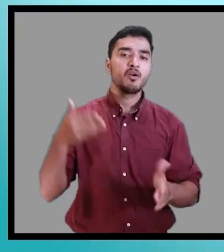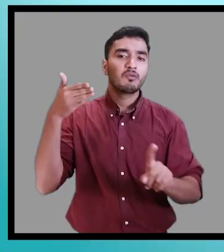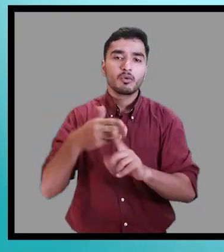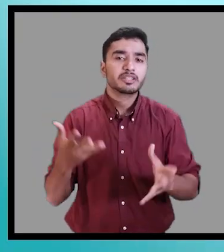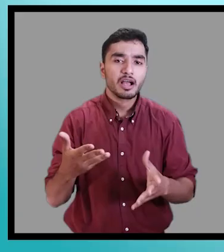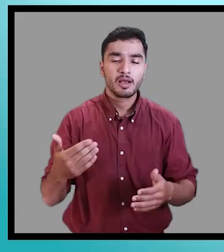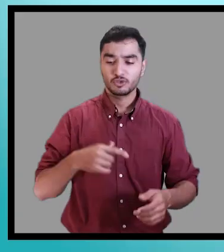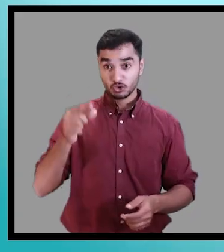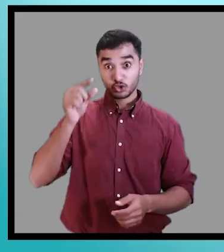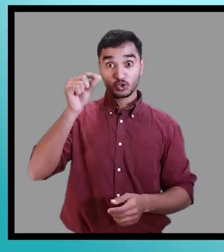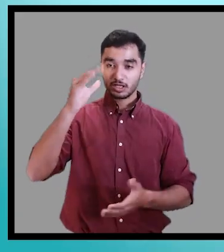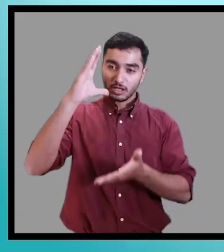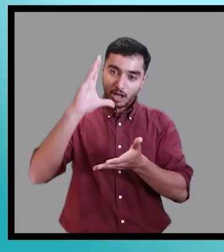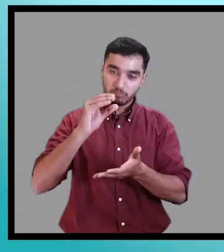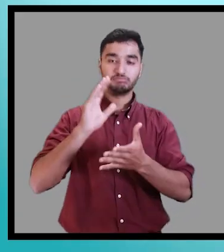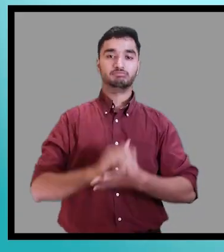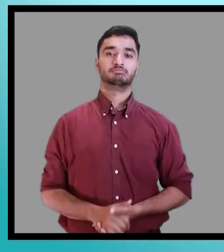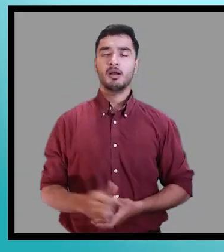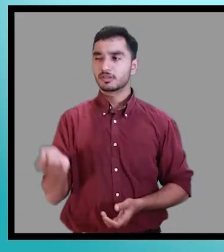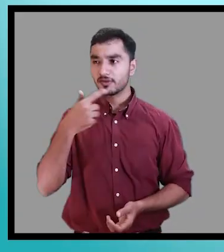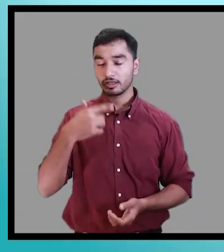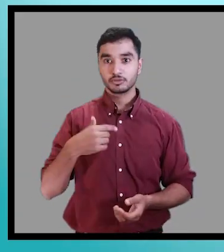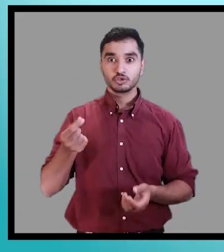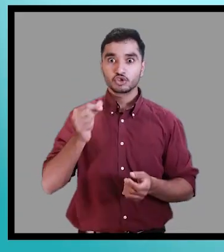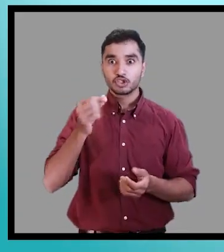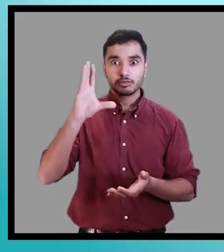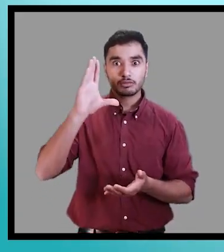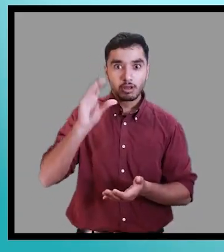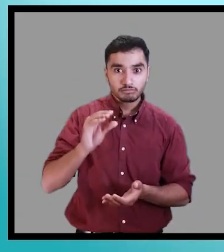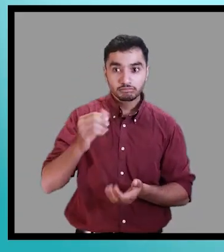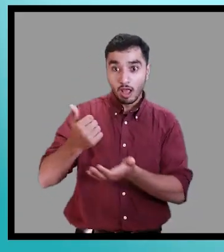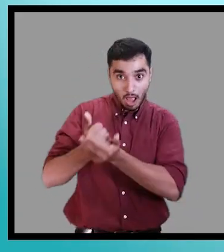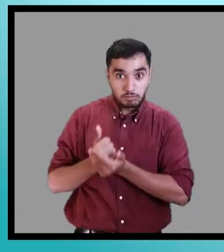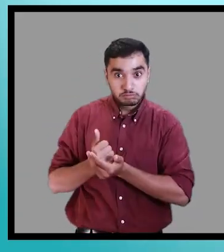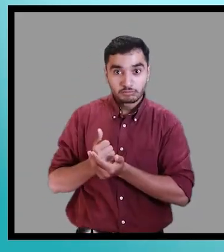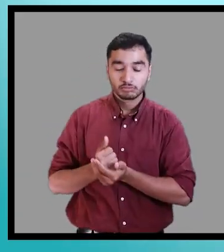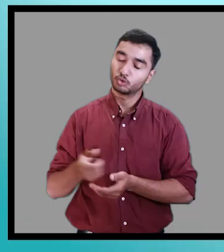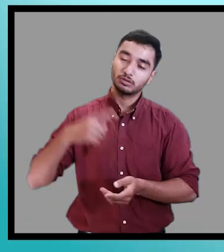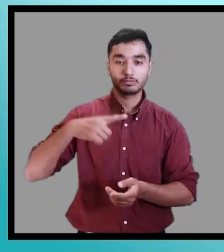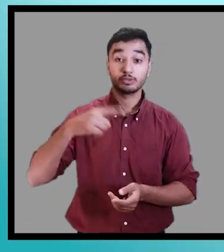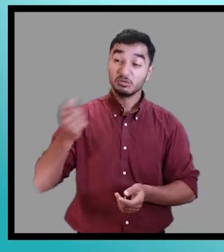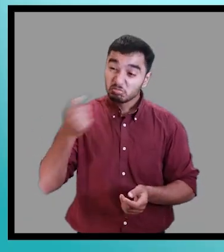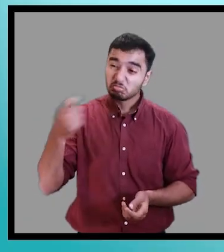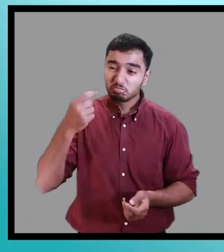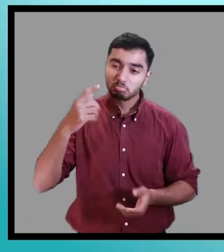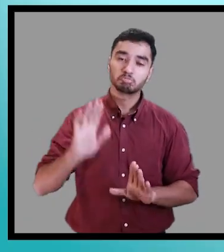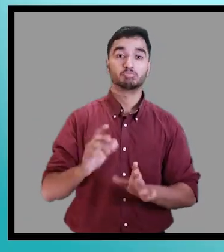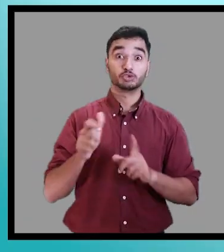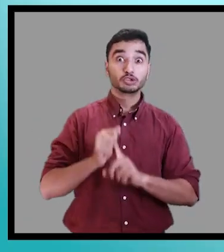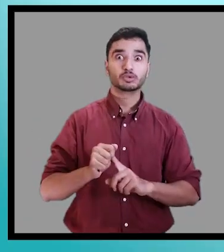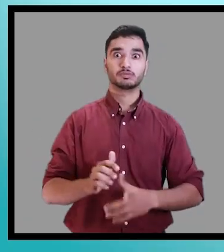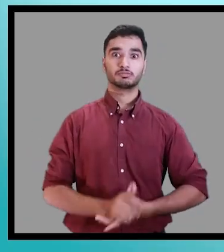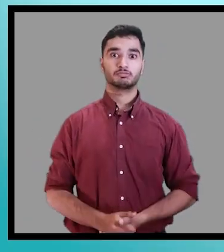एक, लेवल्स को नीचे लेकर आना। अगर एक दवा आपको सूट कर जाए और उसकी वजह से शुगर लेवल्स नॉर्मल रहें तो उसको मुसलसल